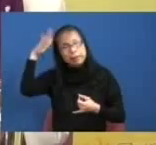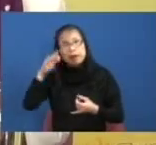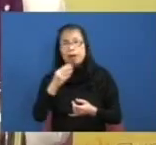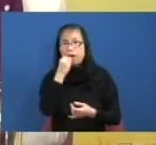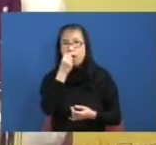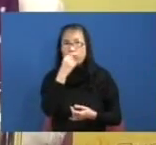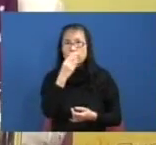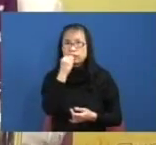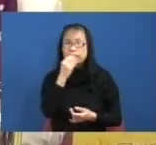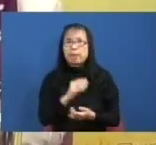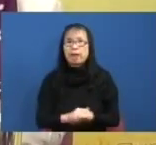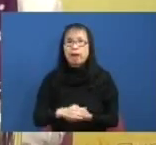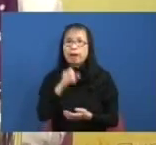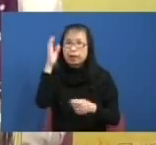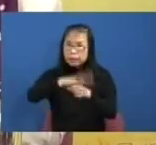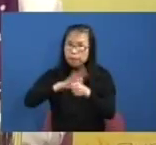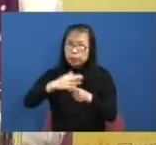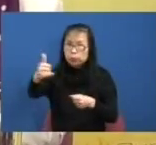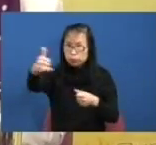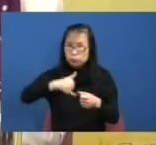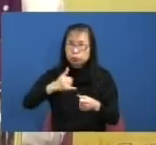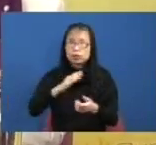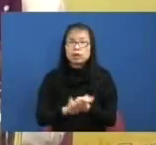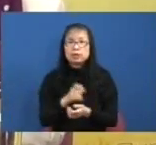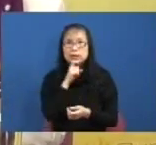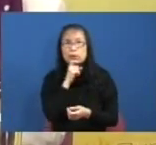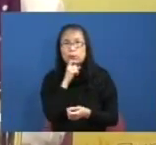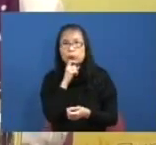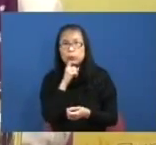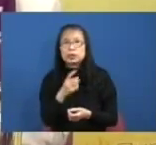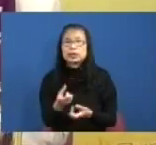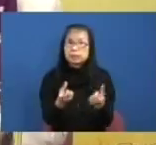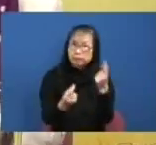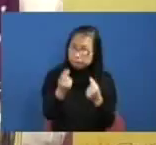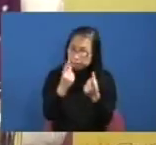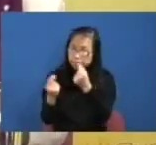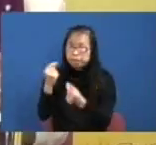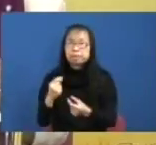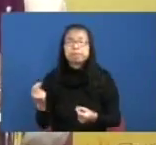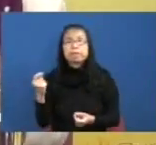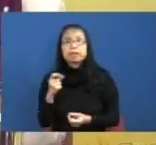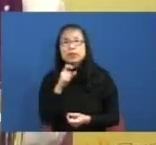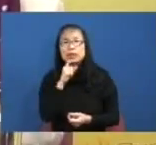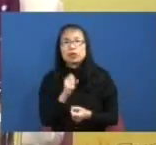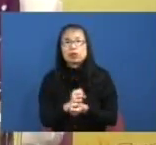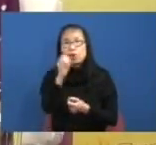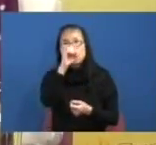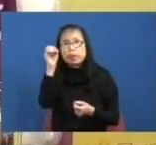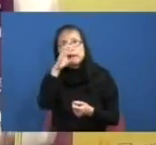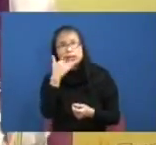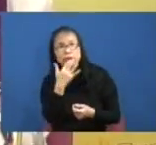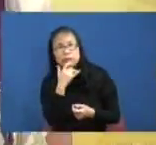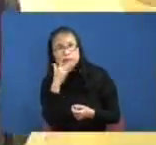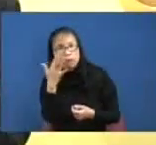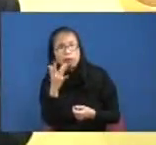咧，譬如喺日本進口嘅量咧，都佔咗有一定個吸引力㗎。咁其實個 percentage 個比例有幾多啊？